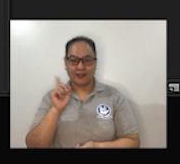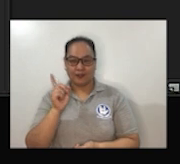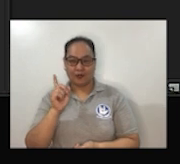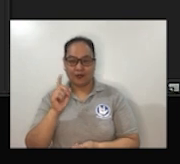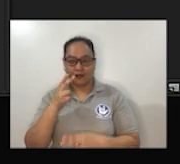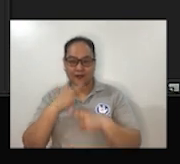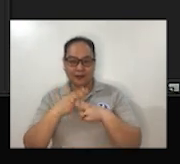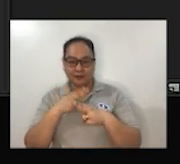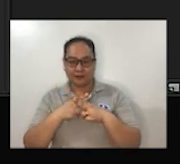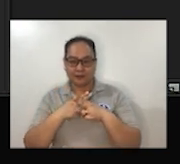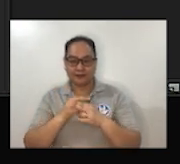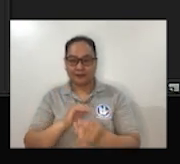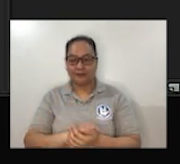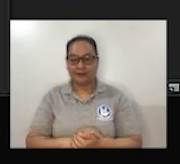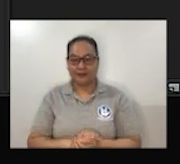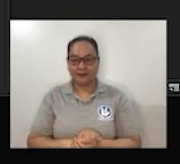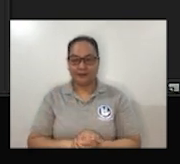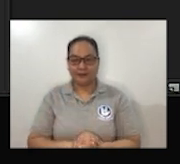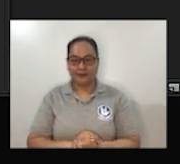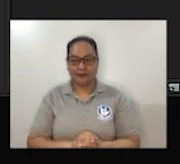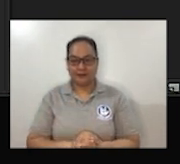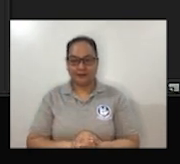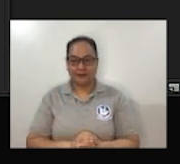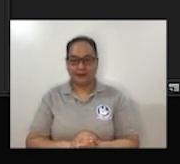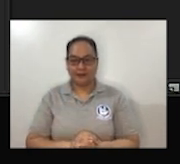ano kaya ang tawag dyan?